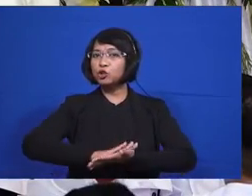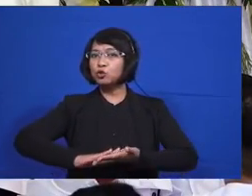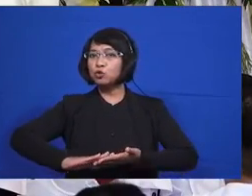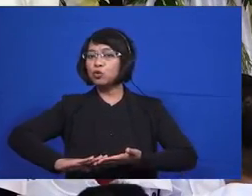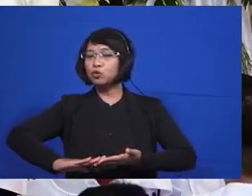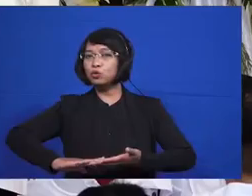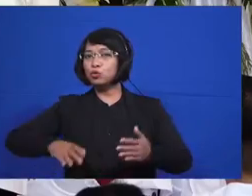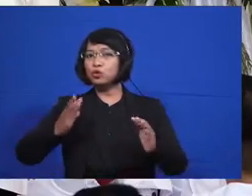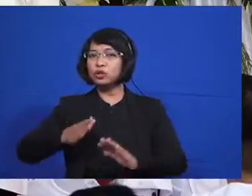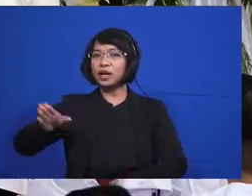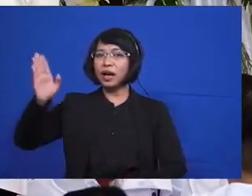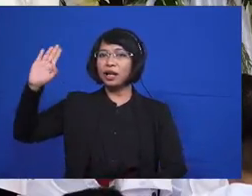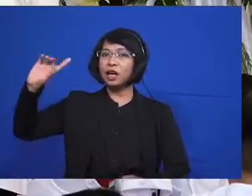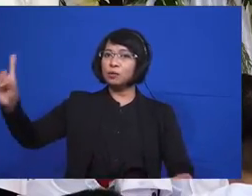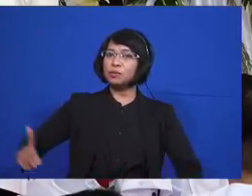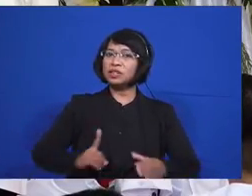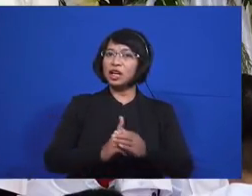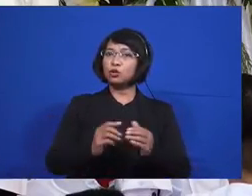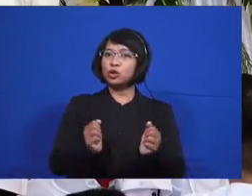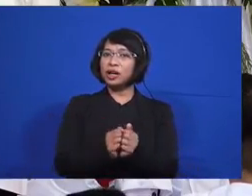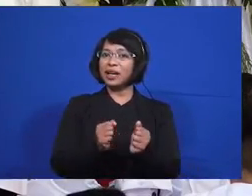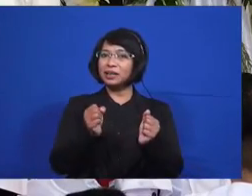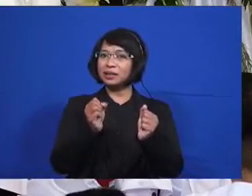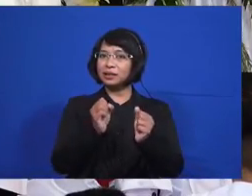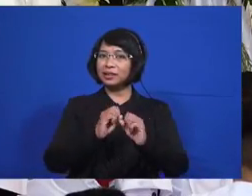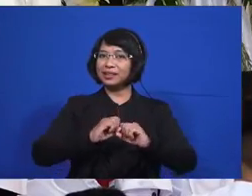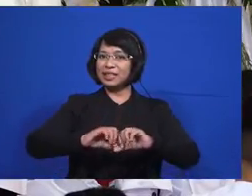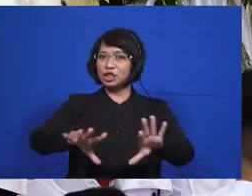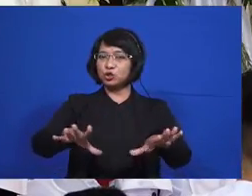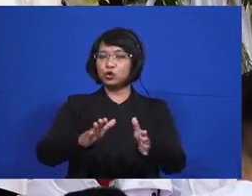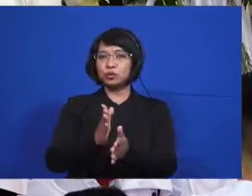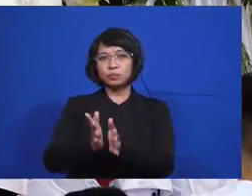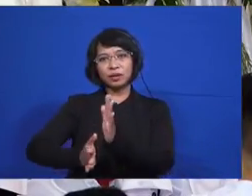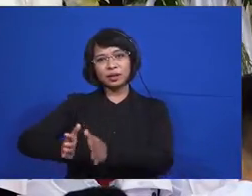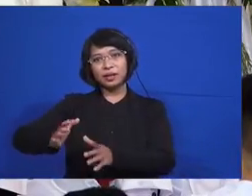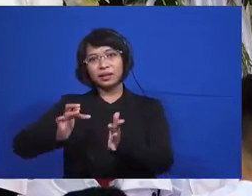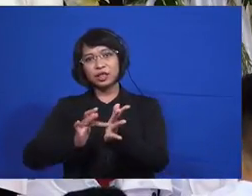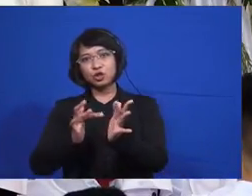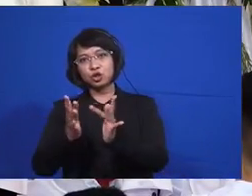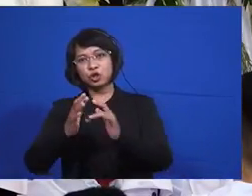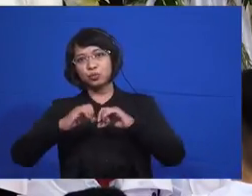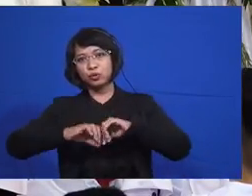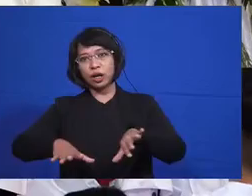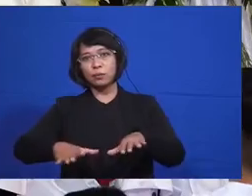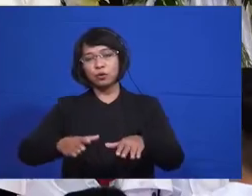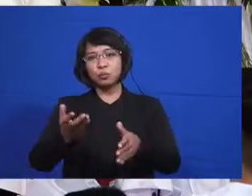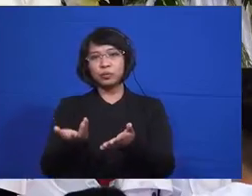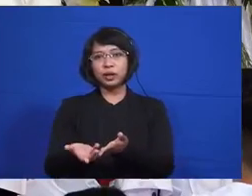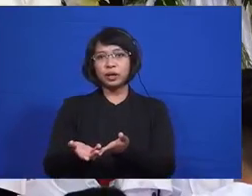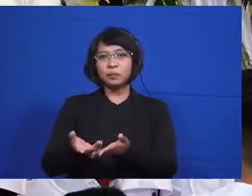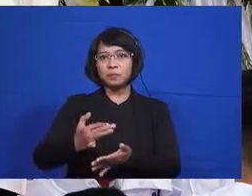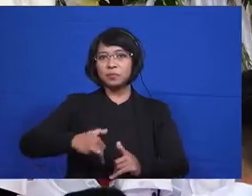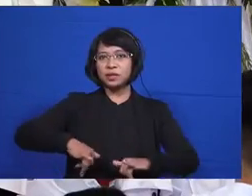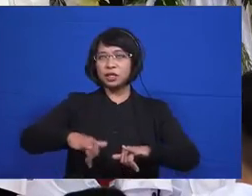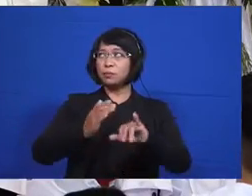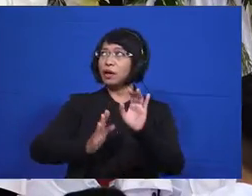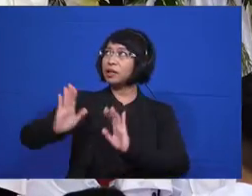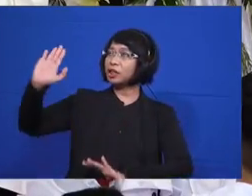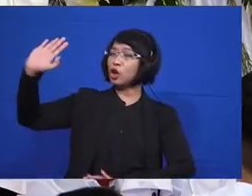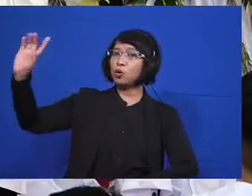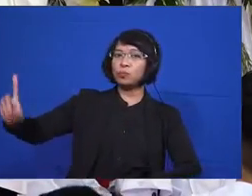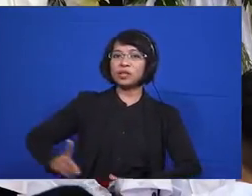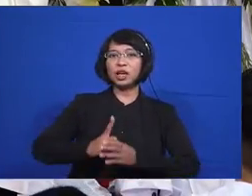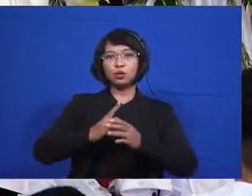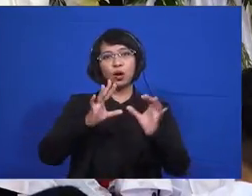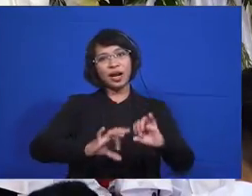Kristus. Dengan pengantaran Tuhan kami, Yesus Kristus Putra-Mu, yang hidup dan bertata bersama Dikau dalam persatuan